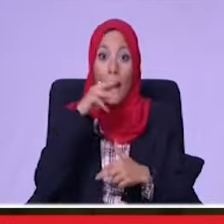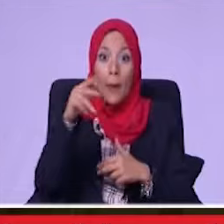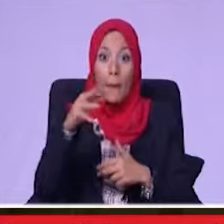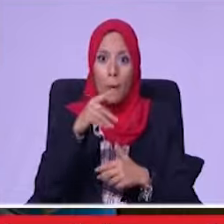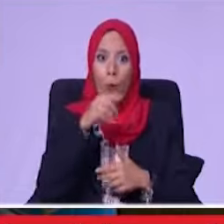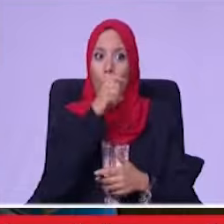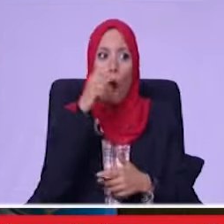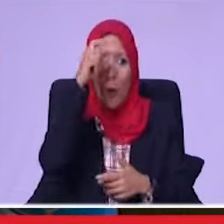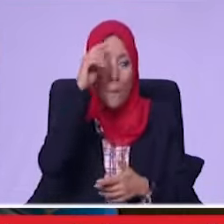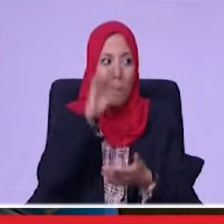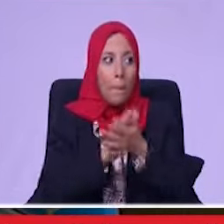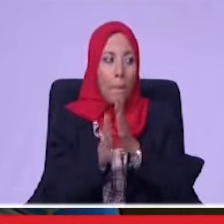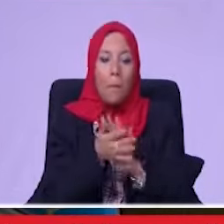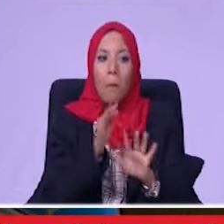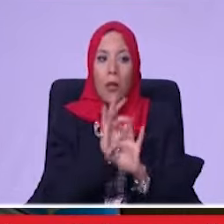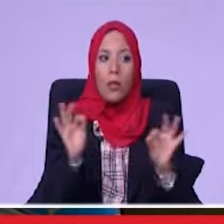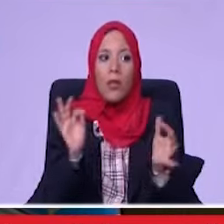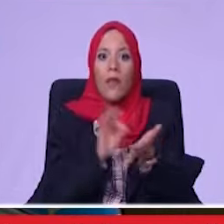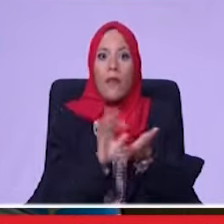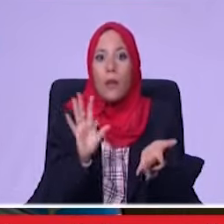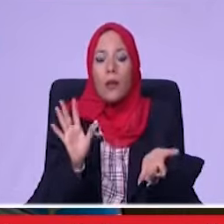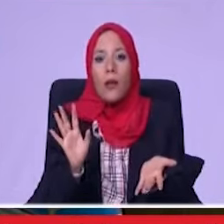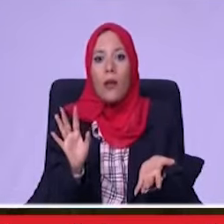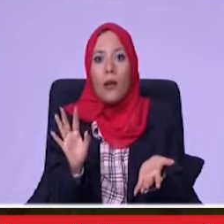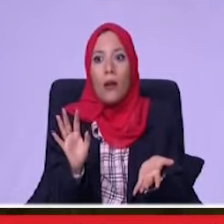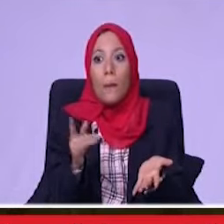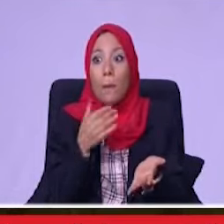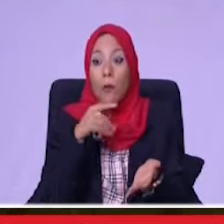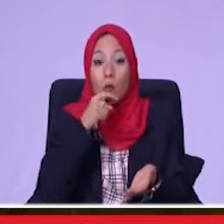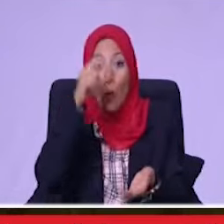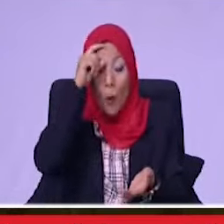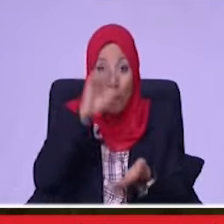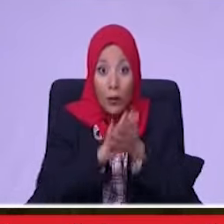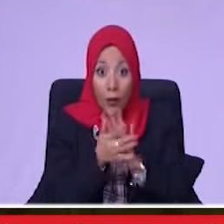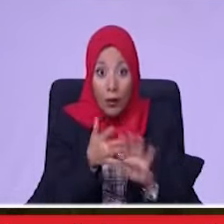بس. يعني بس القران؟ القران بس.